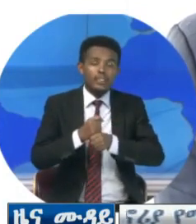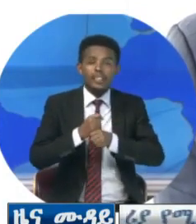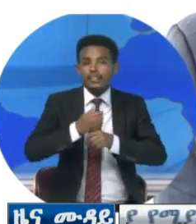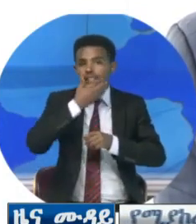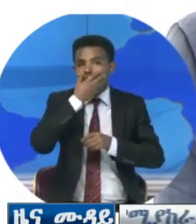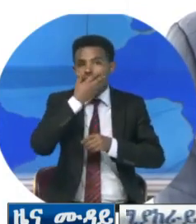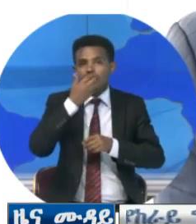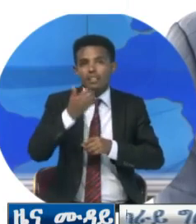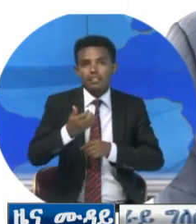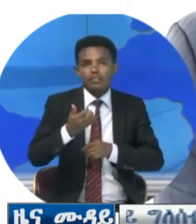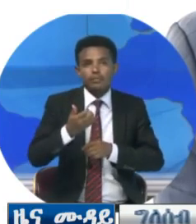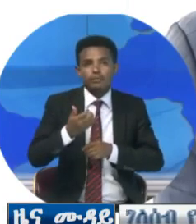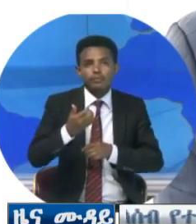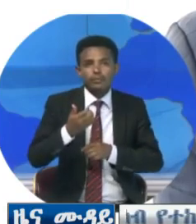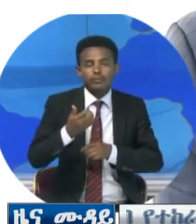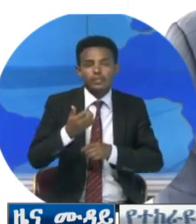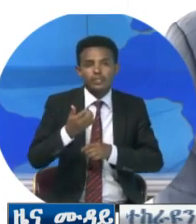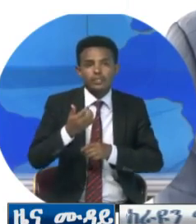የተሻለ